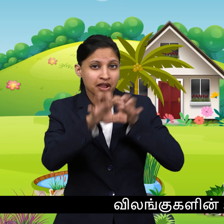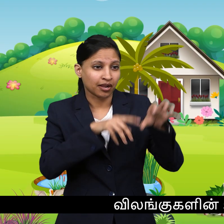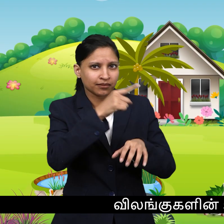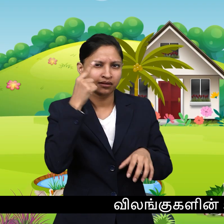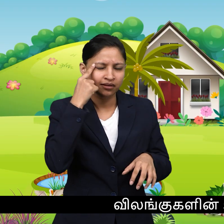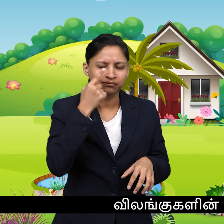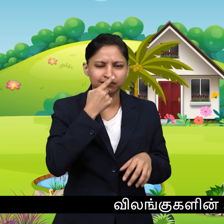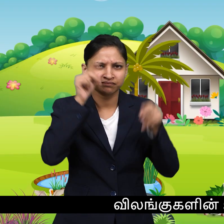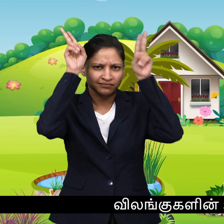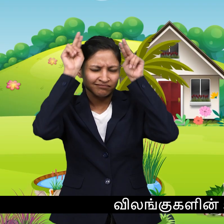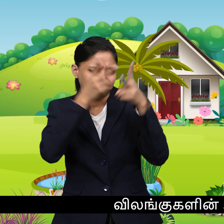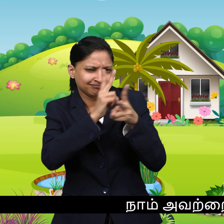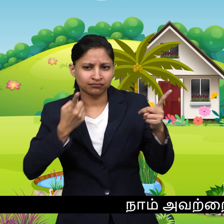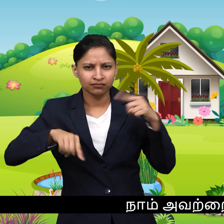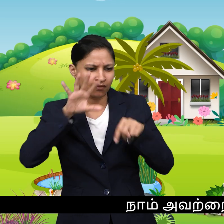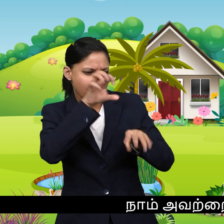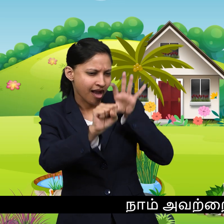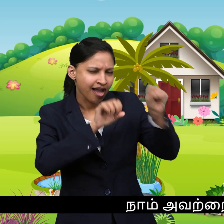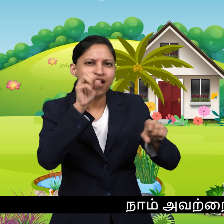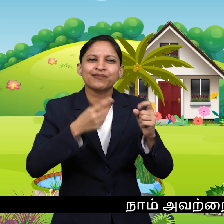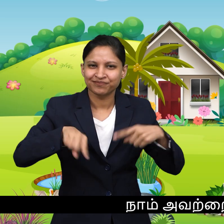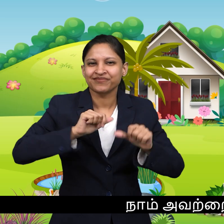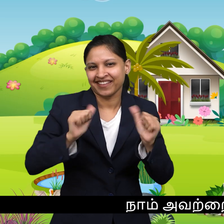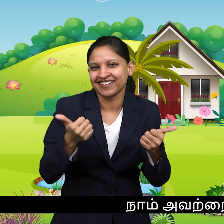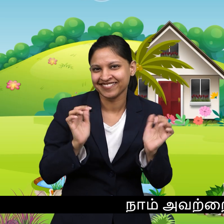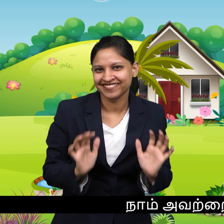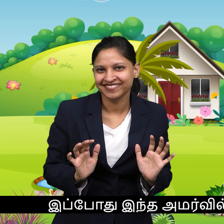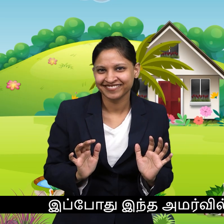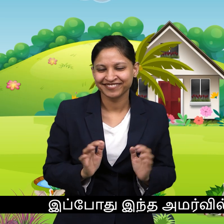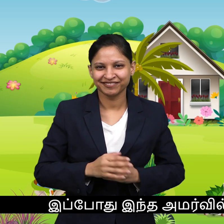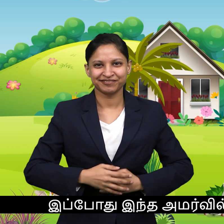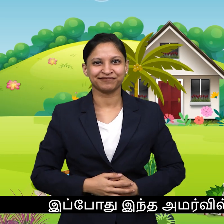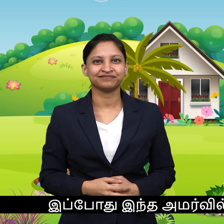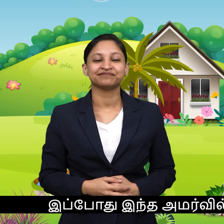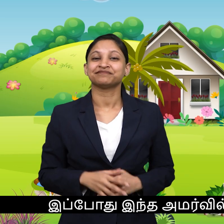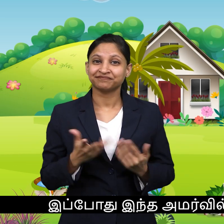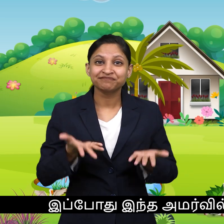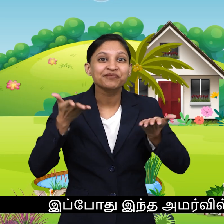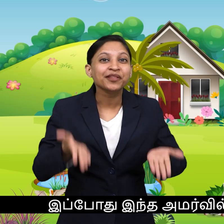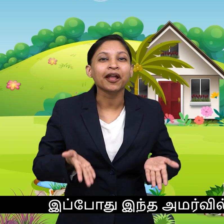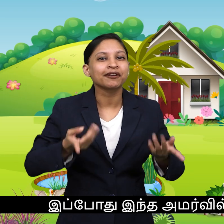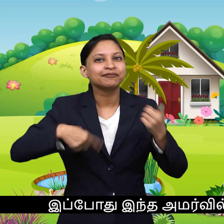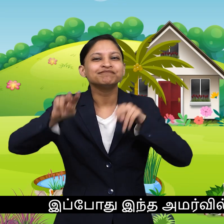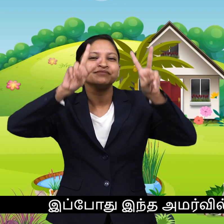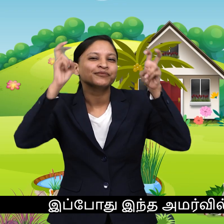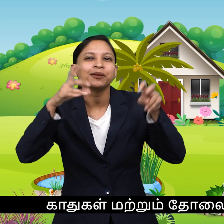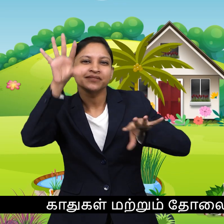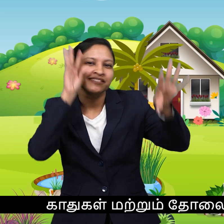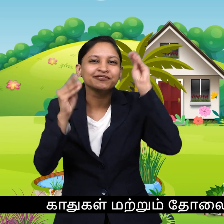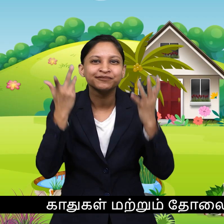விலங்குகளின் உடல் பாகங்களை பார்த்து நாம் அவற்றை அடையாளம் காணலாம். இப்போது இந்த அமர்வில் பல்வேறு